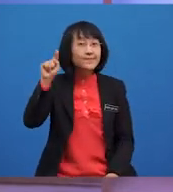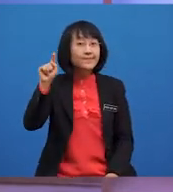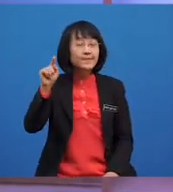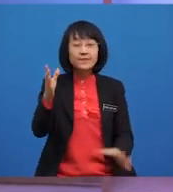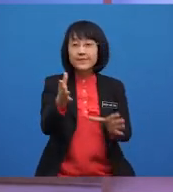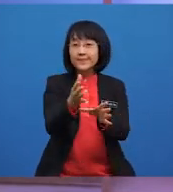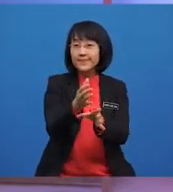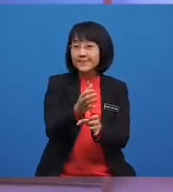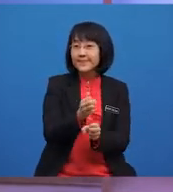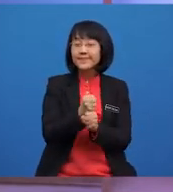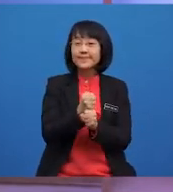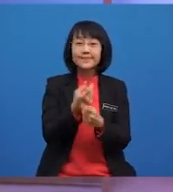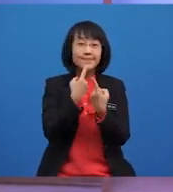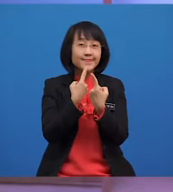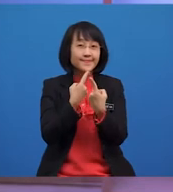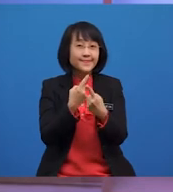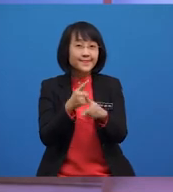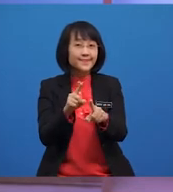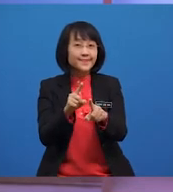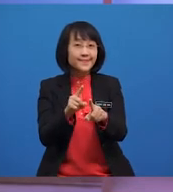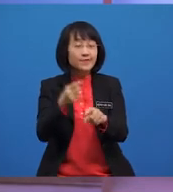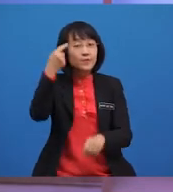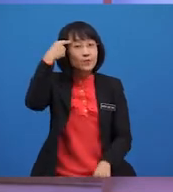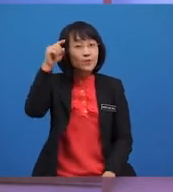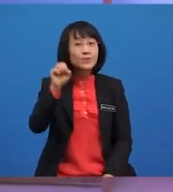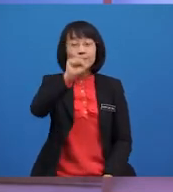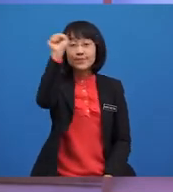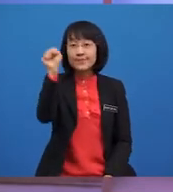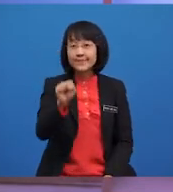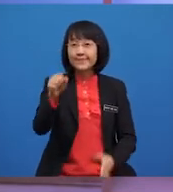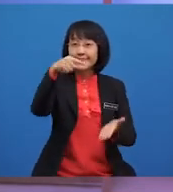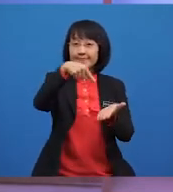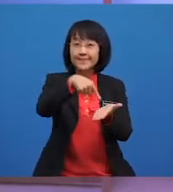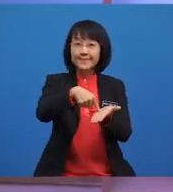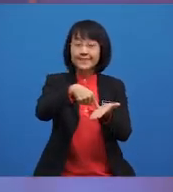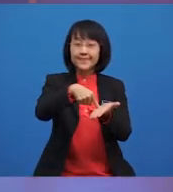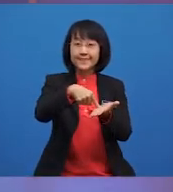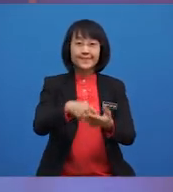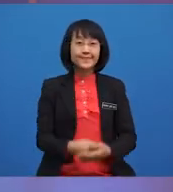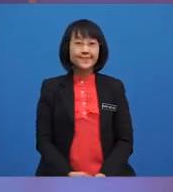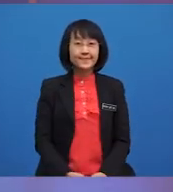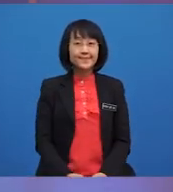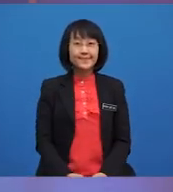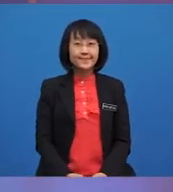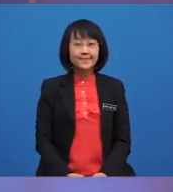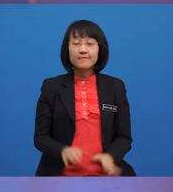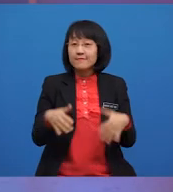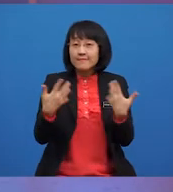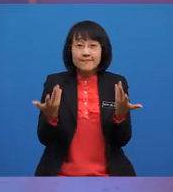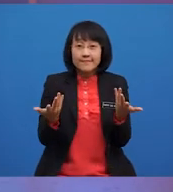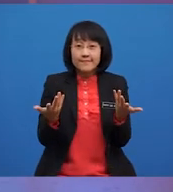untuk mendapatkan jawapan bagi soalan ini. Macam